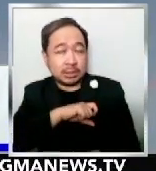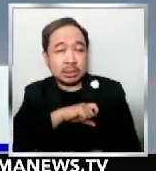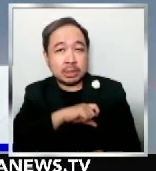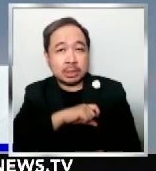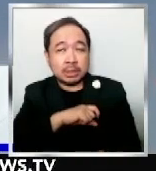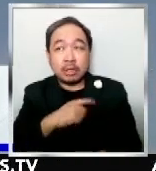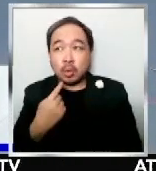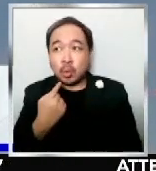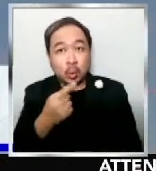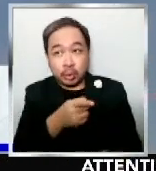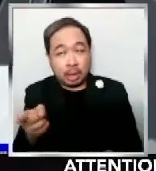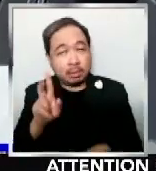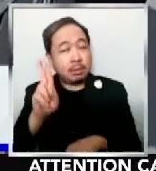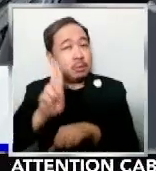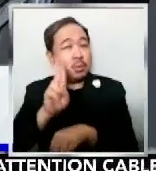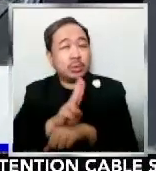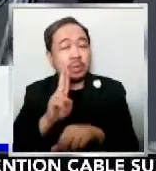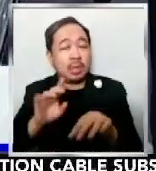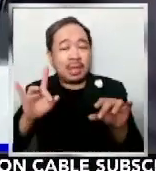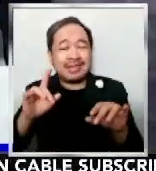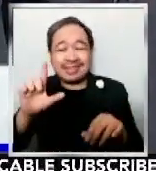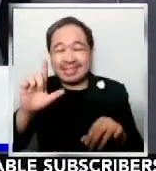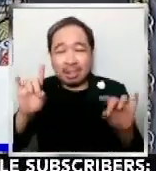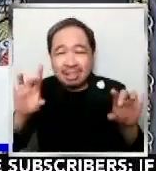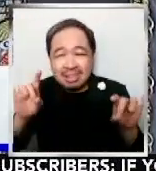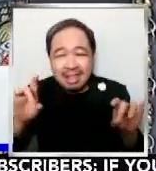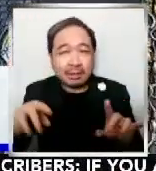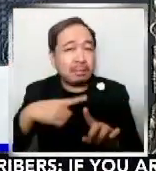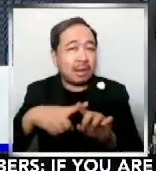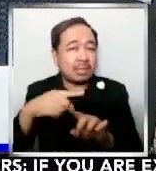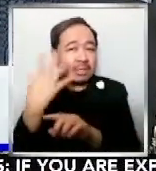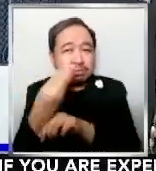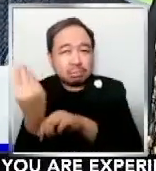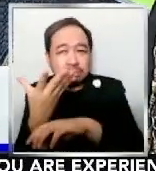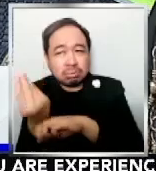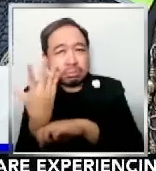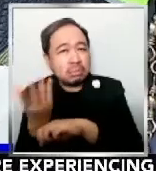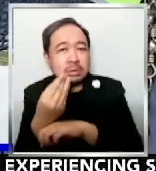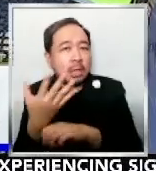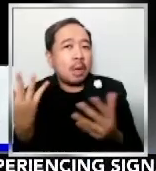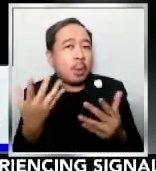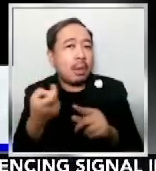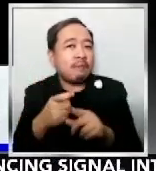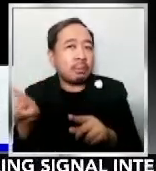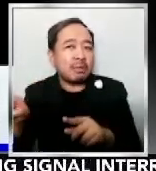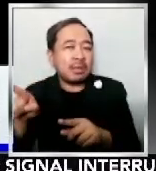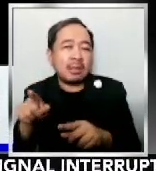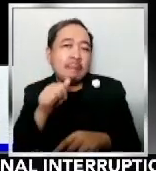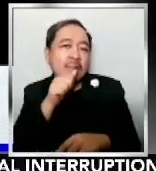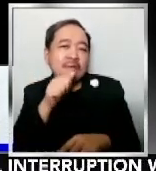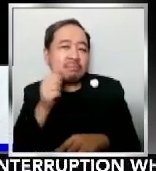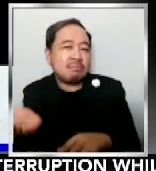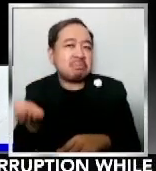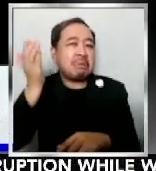gumagamit ng mga blinkers at saka mga wang-wang ay galing dito sa mga executive subdivision.